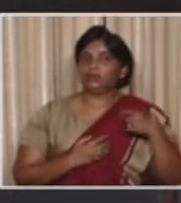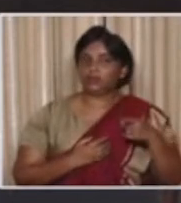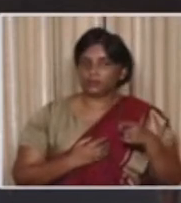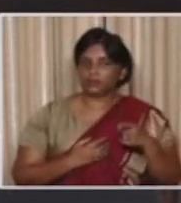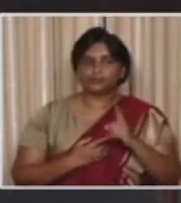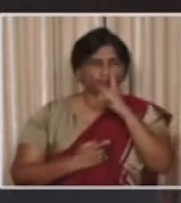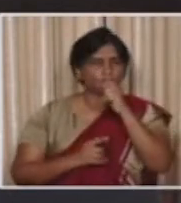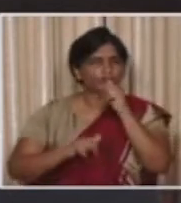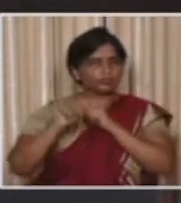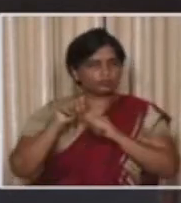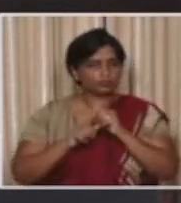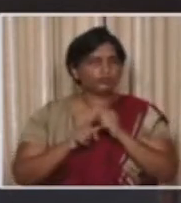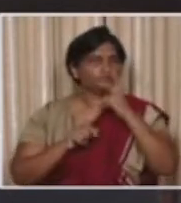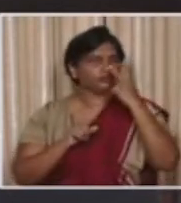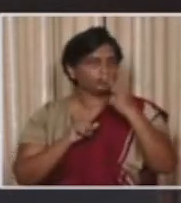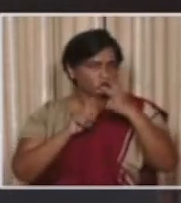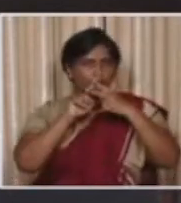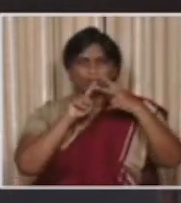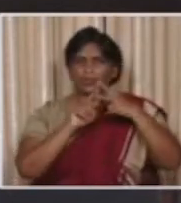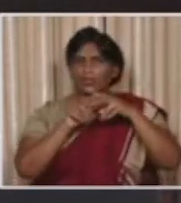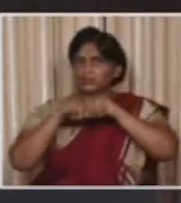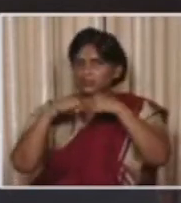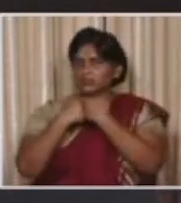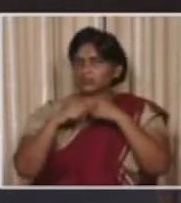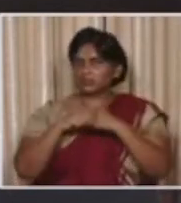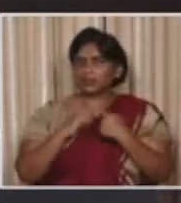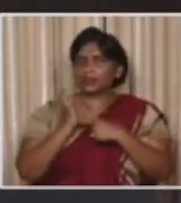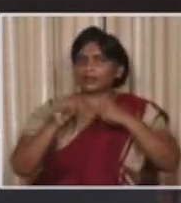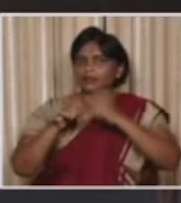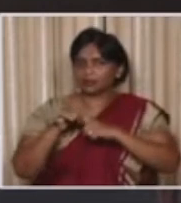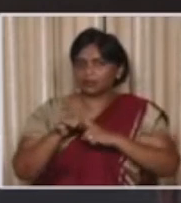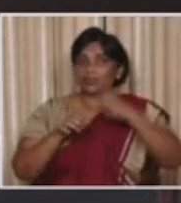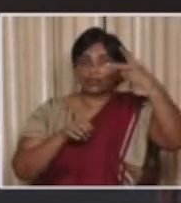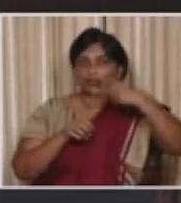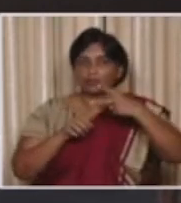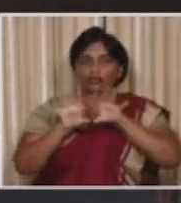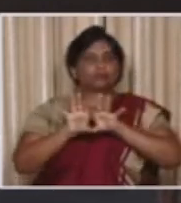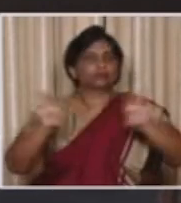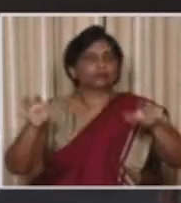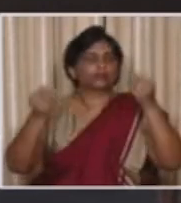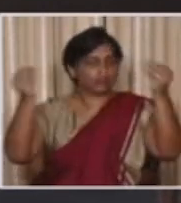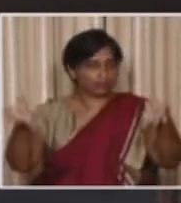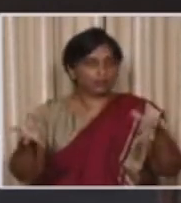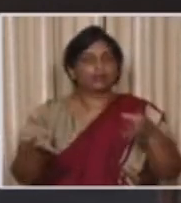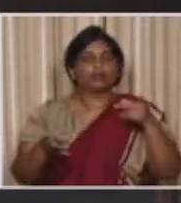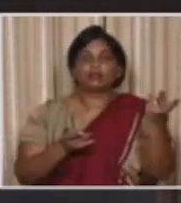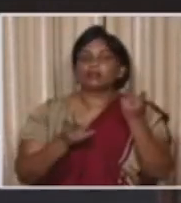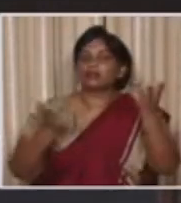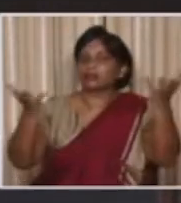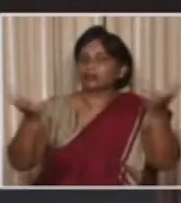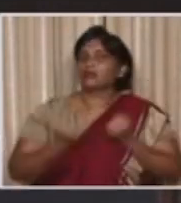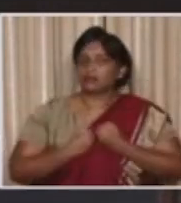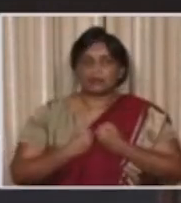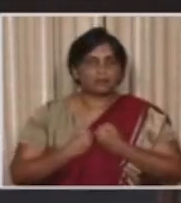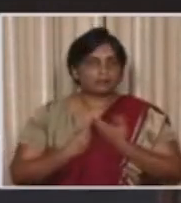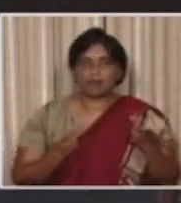එකම ඖෂධය දෙකක් ඉන්නවනම් සමාගම් ටෙන්ඩර් එකකට දාලා ඒ දෙකකට බෙදලා දුන්නා නම් කොටස් වලට ඒක දෙකම එකට ගන්න